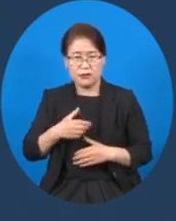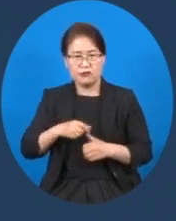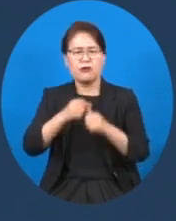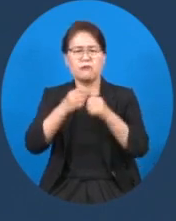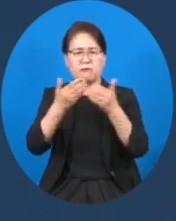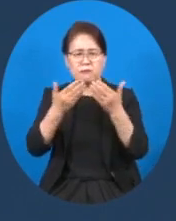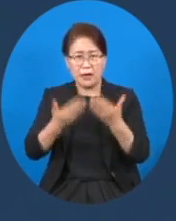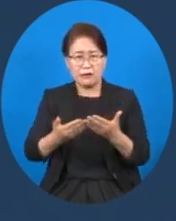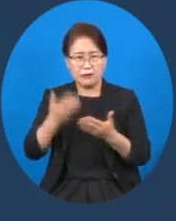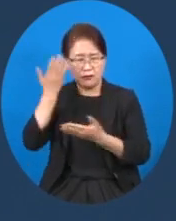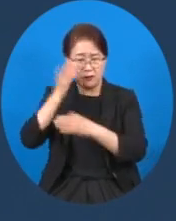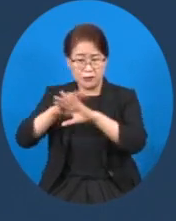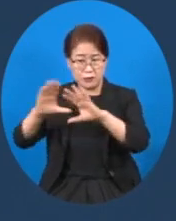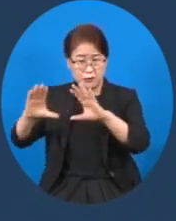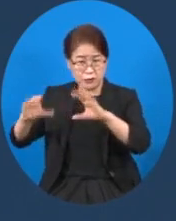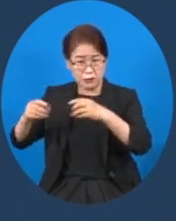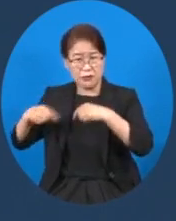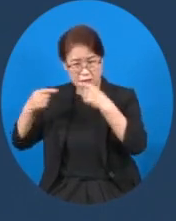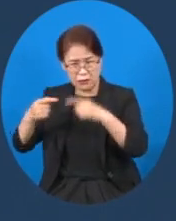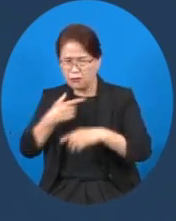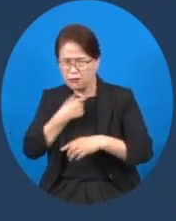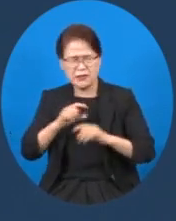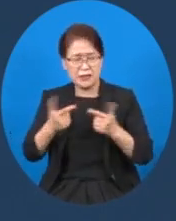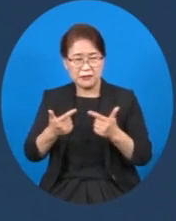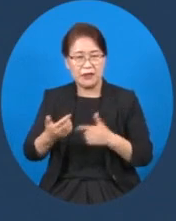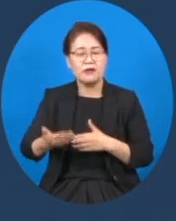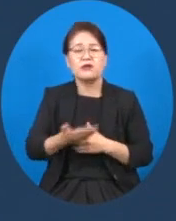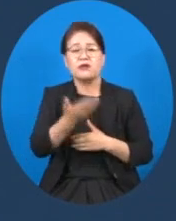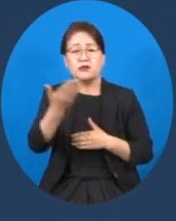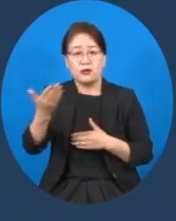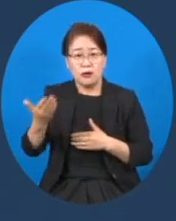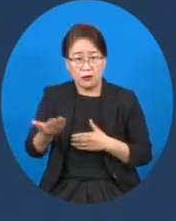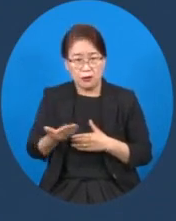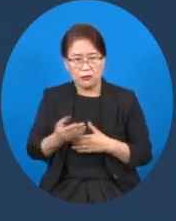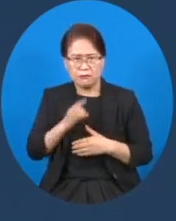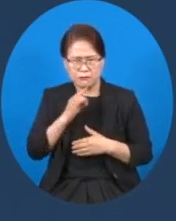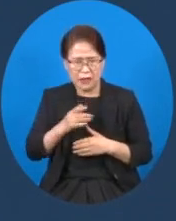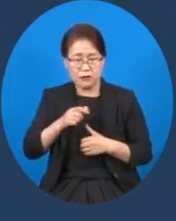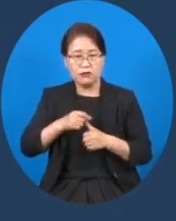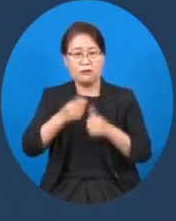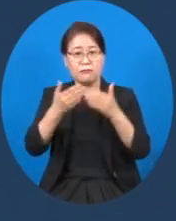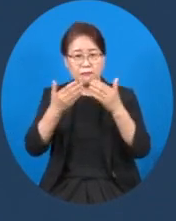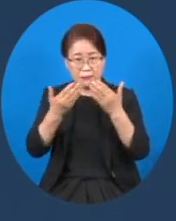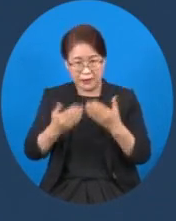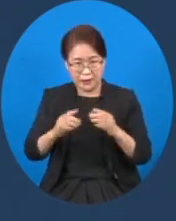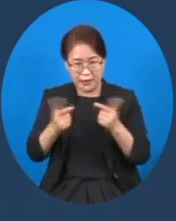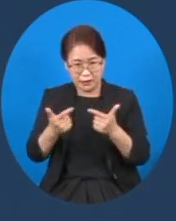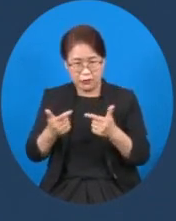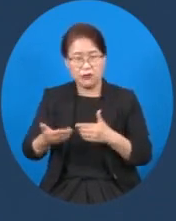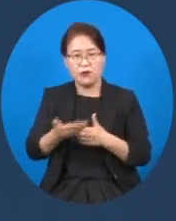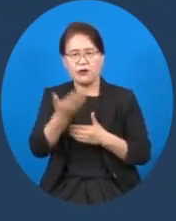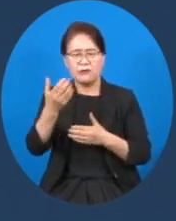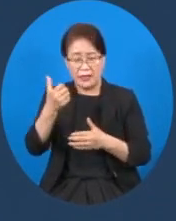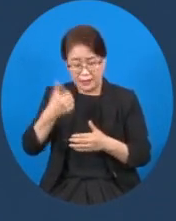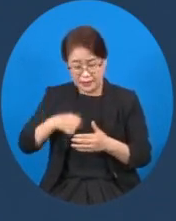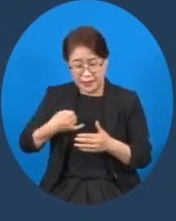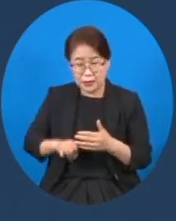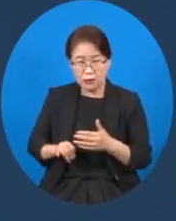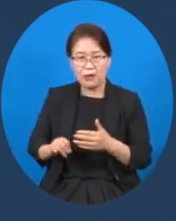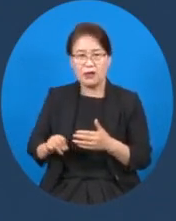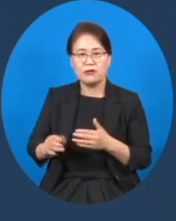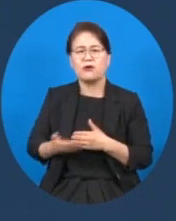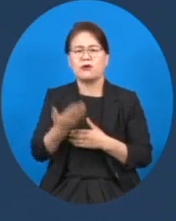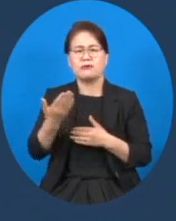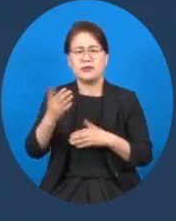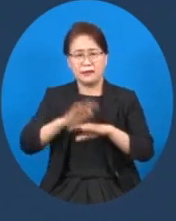하나님의 관심은, 하나님의 뜻은 여러분만 구원받은 것이 아니라 여러분의 아들들이,